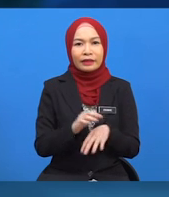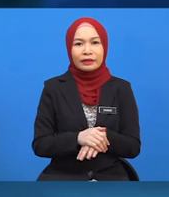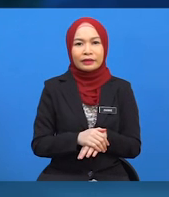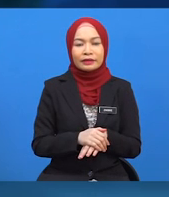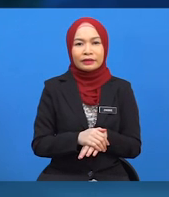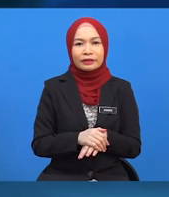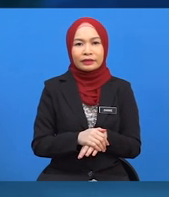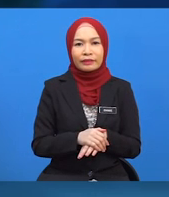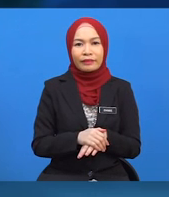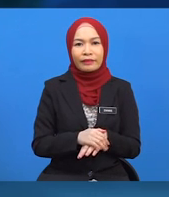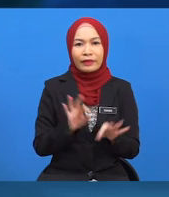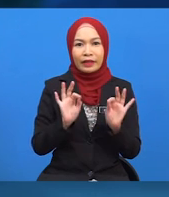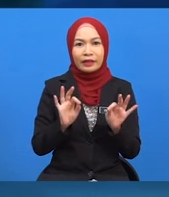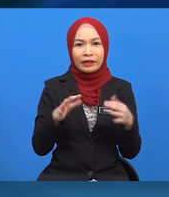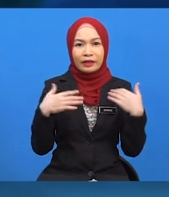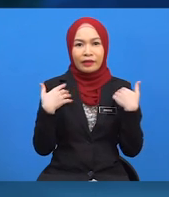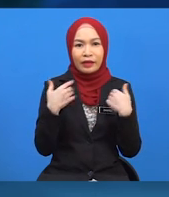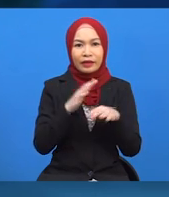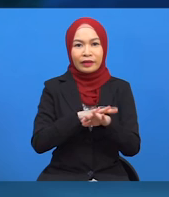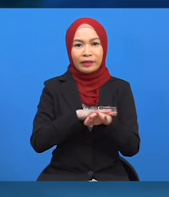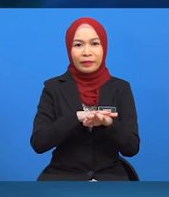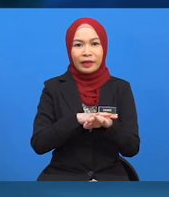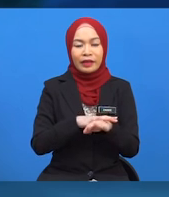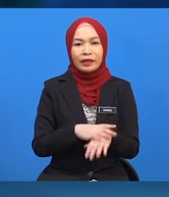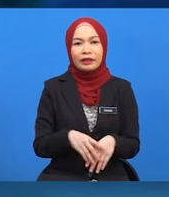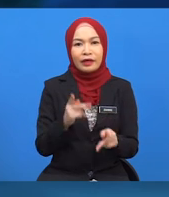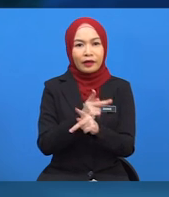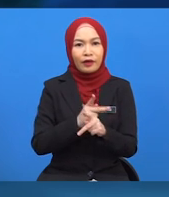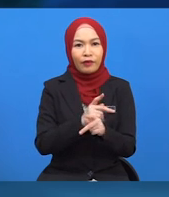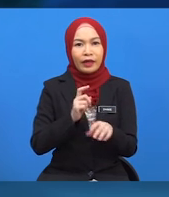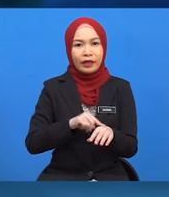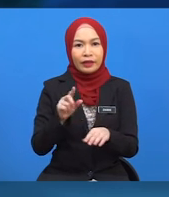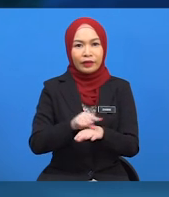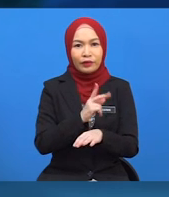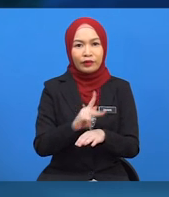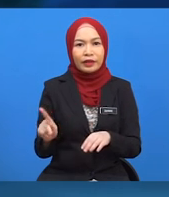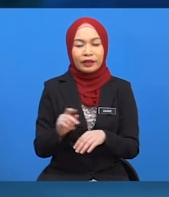terutamanya jika banyak struktur kawalan digunakan.